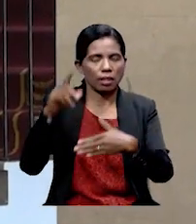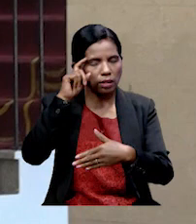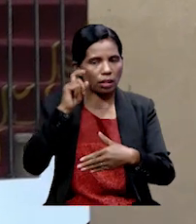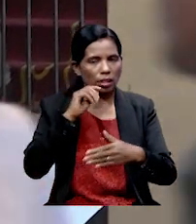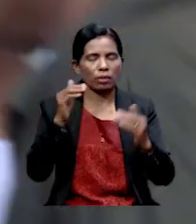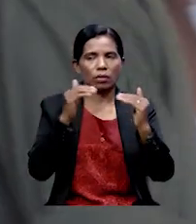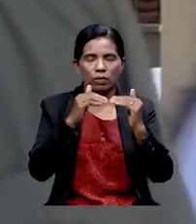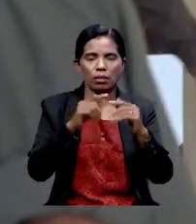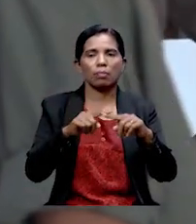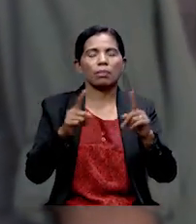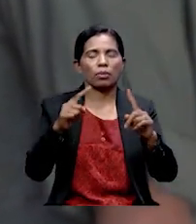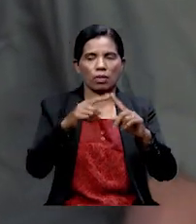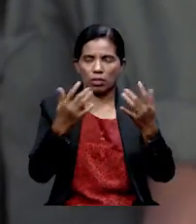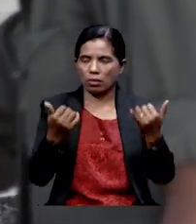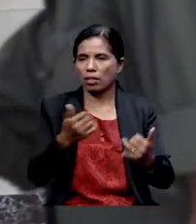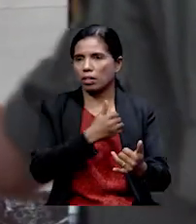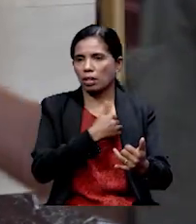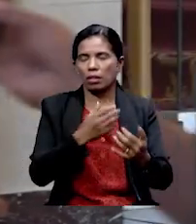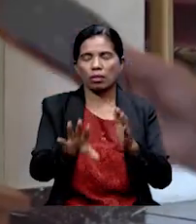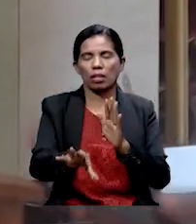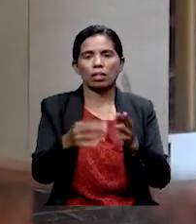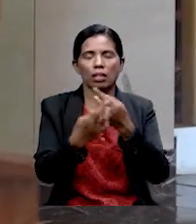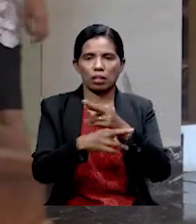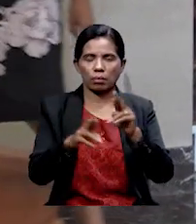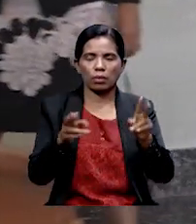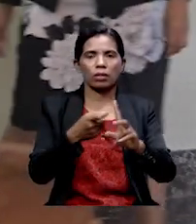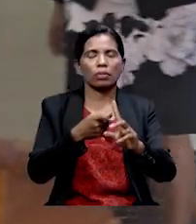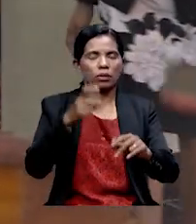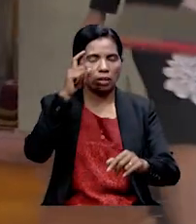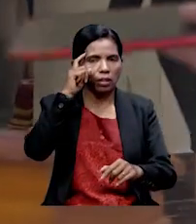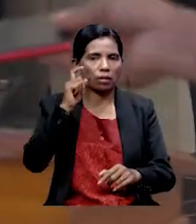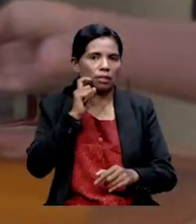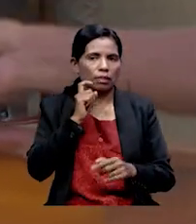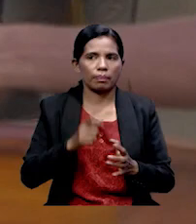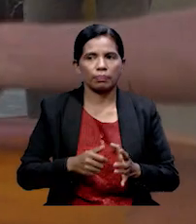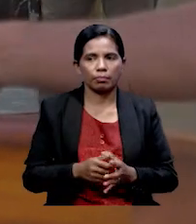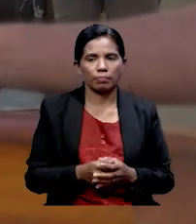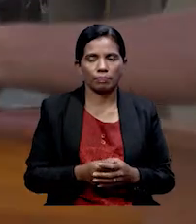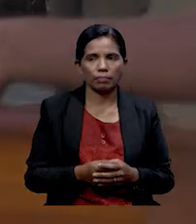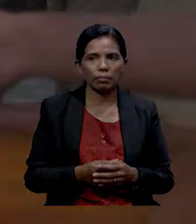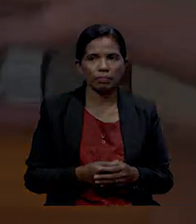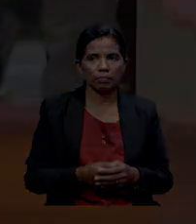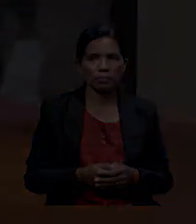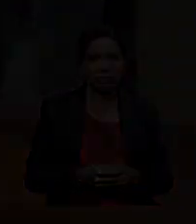mai betohin loron, kartane sedau ketan respos tahu si sanana Guzmang. Ada itu Simenes, Bengwinda Simenes, GMN.